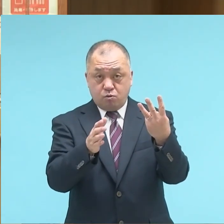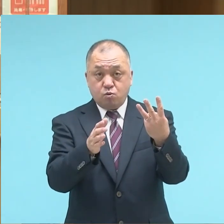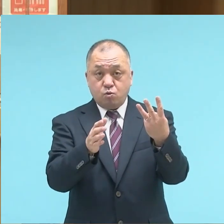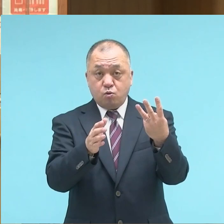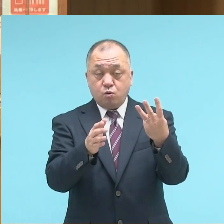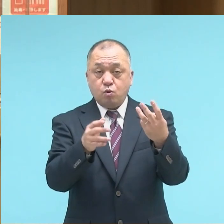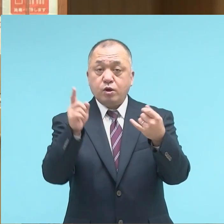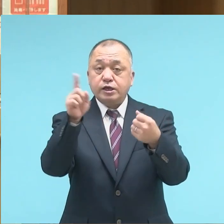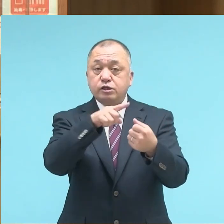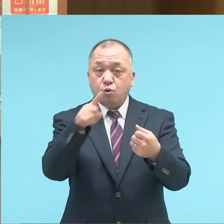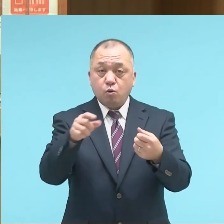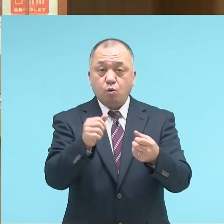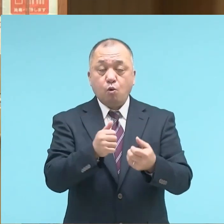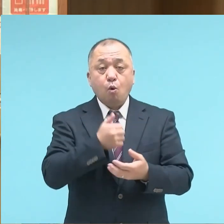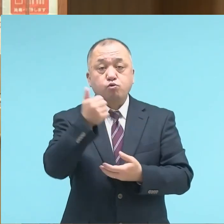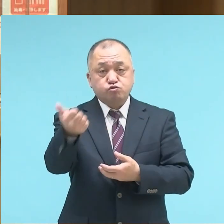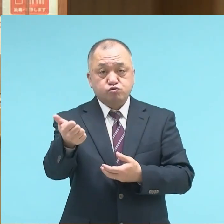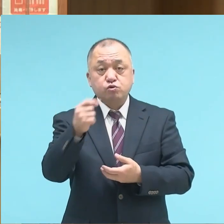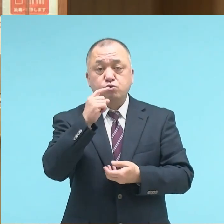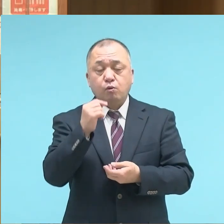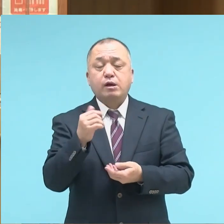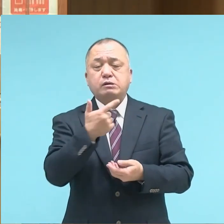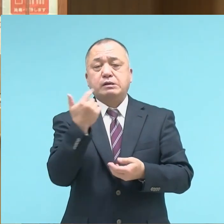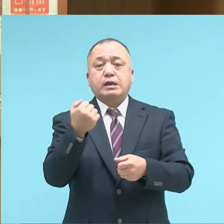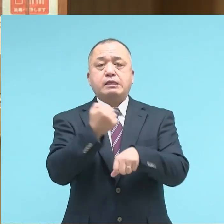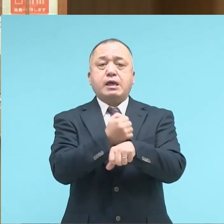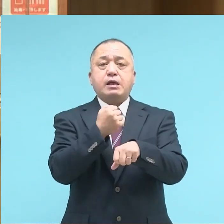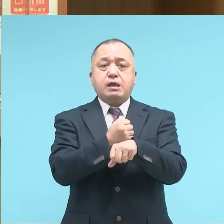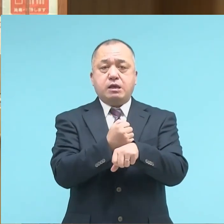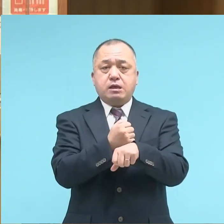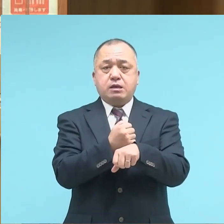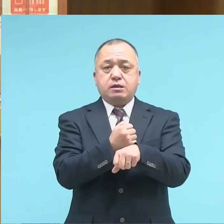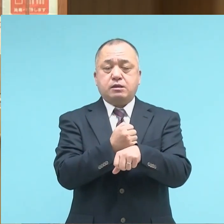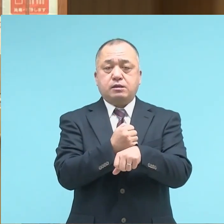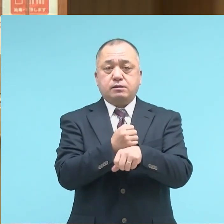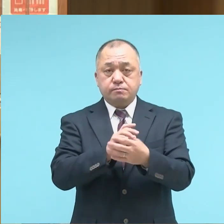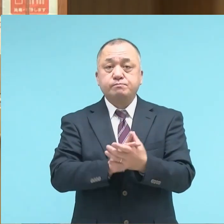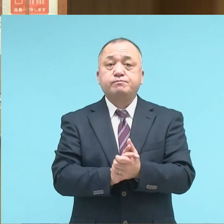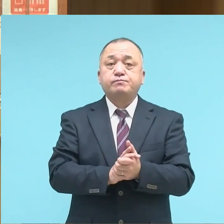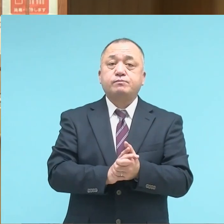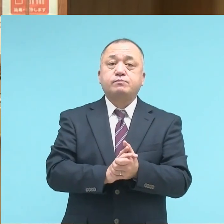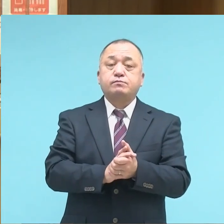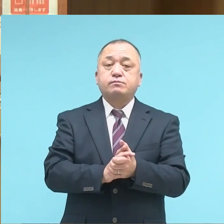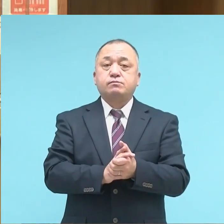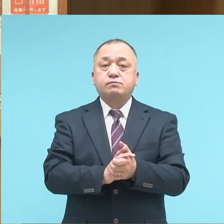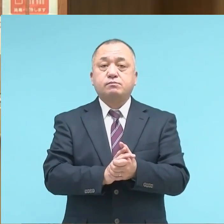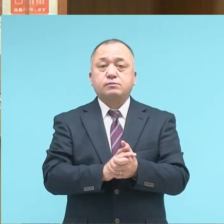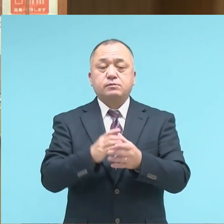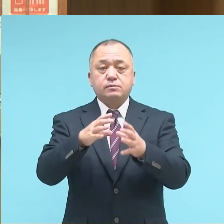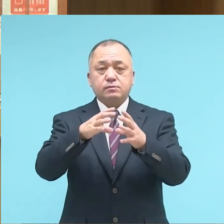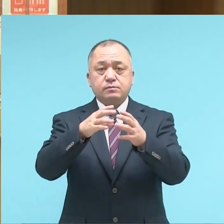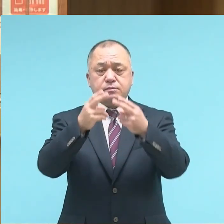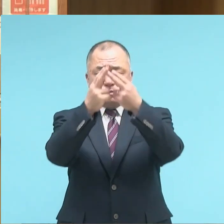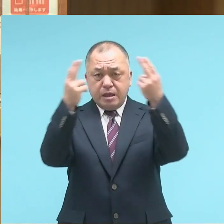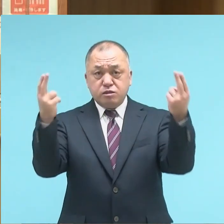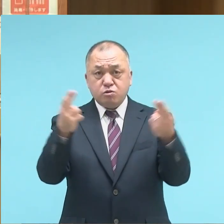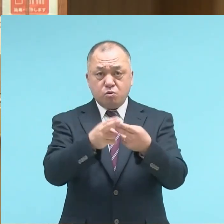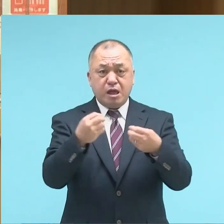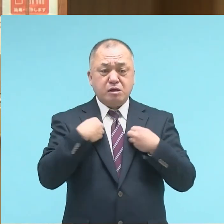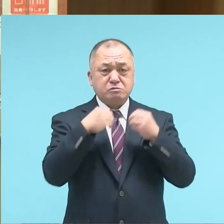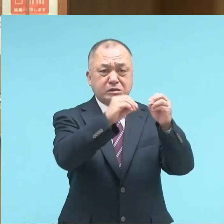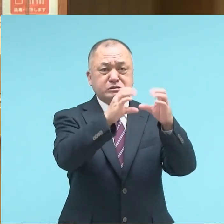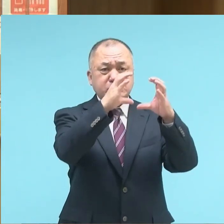のは、これ結構大変な作業なんです。ですから、そういった全島でクラスターがいろいろ発生をしている中で、その